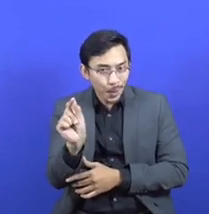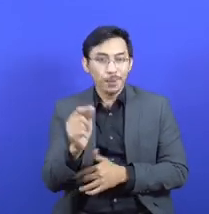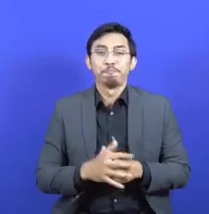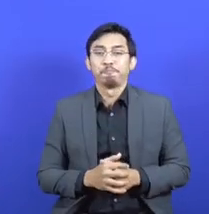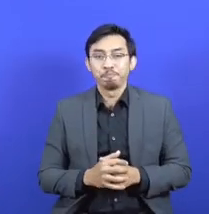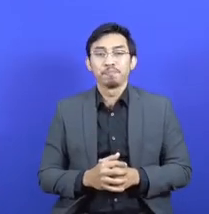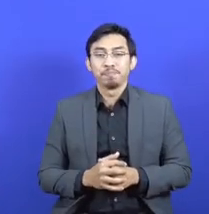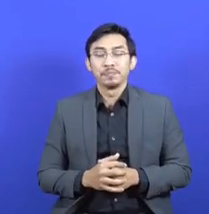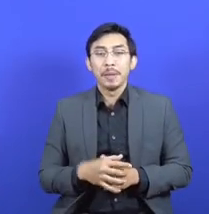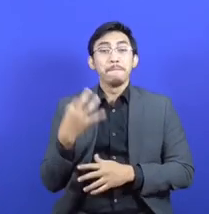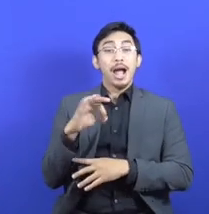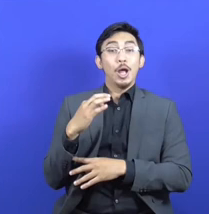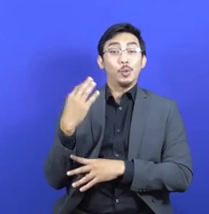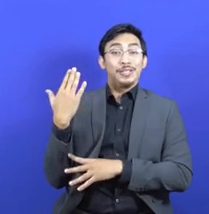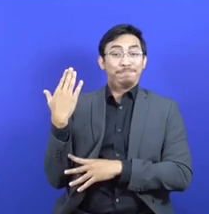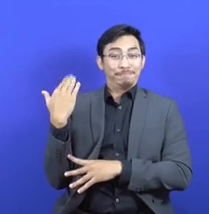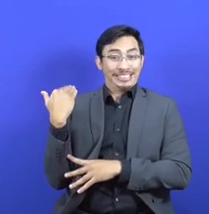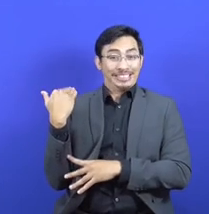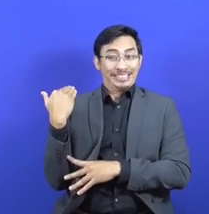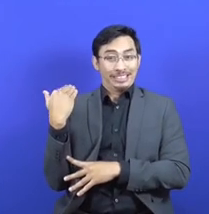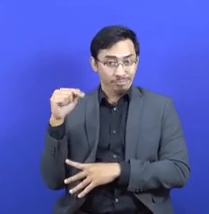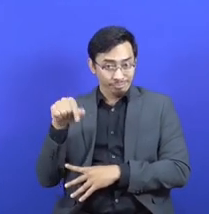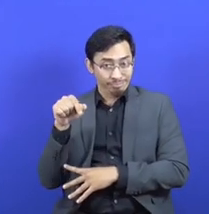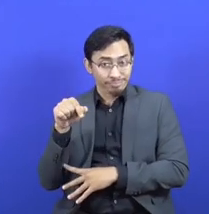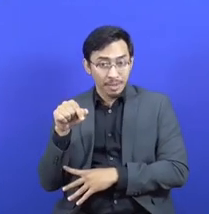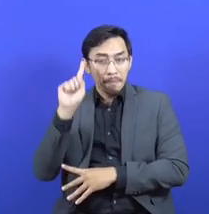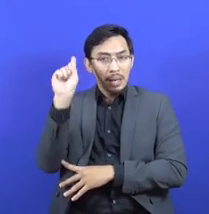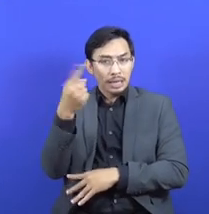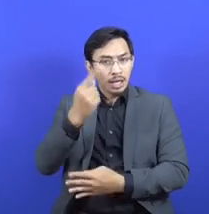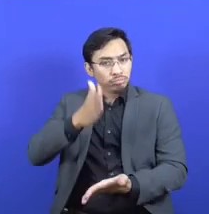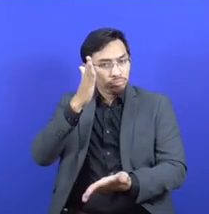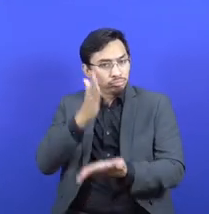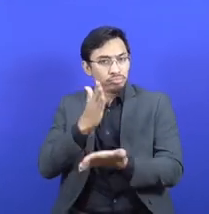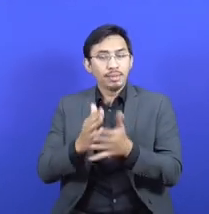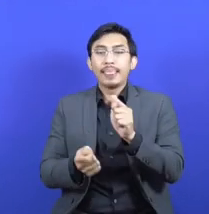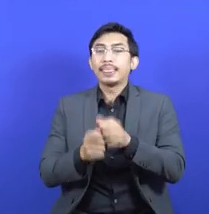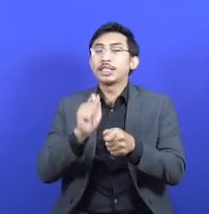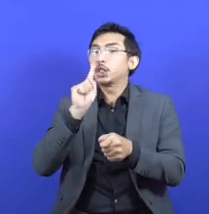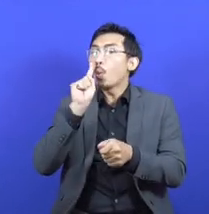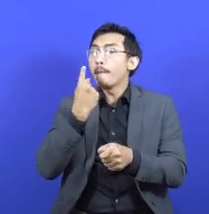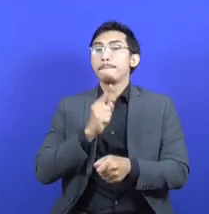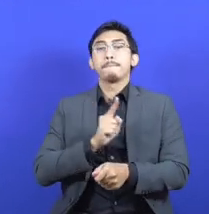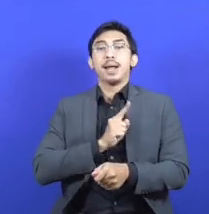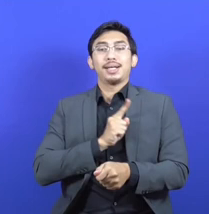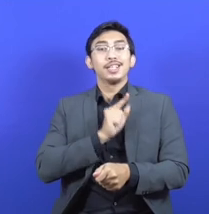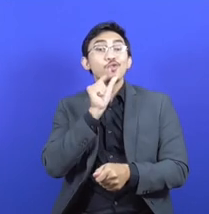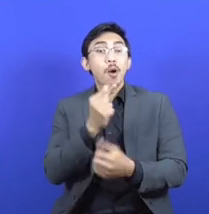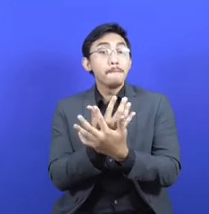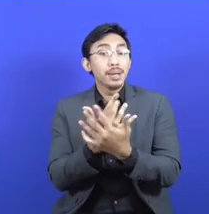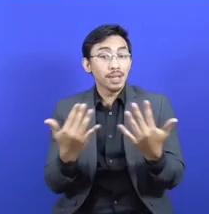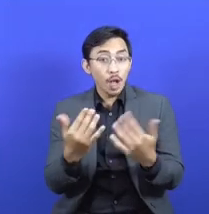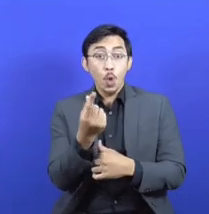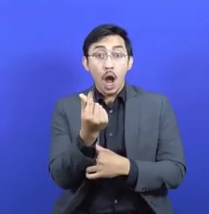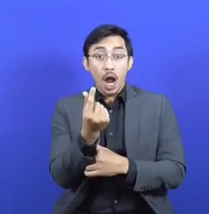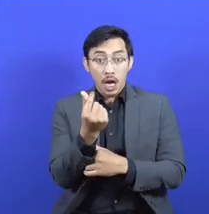masker atau hand sanitizer itu ya? Iya betul lah. Baru-baru ini pemerintah menetapkan tes swab mandiri buat masyarakat dengan